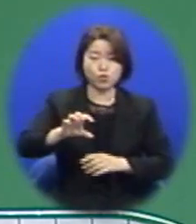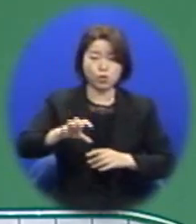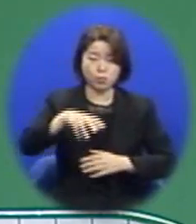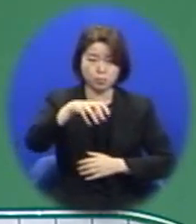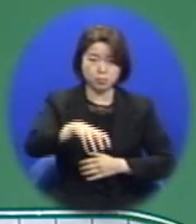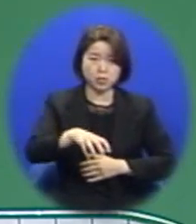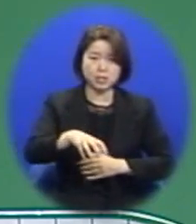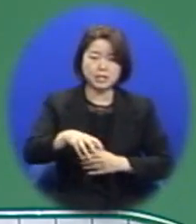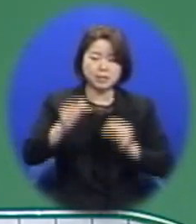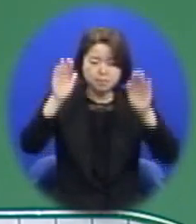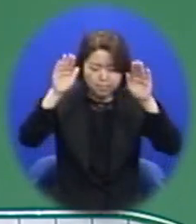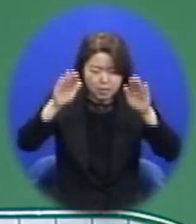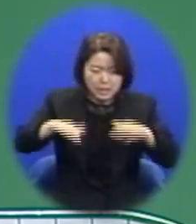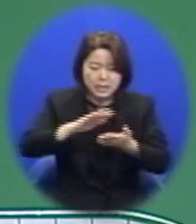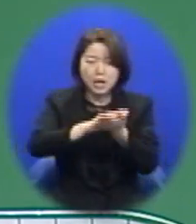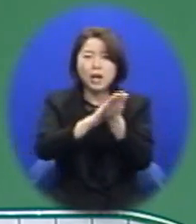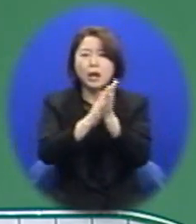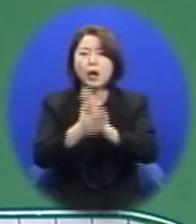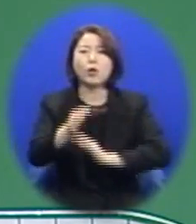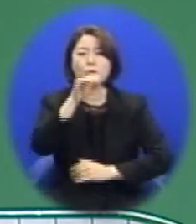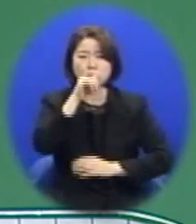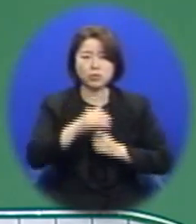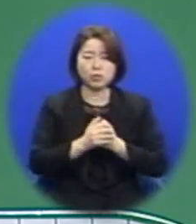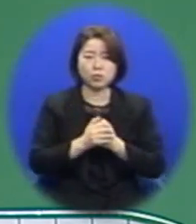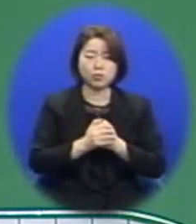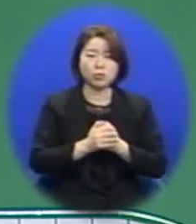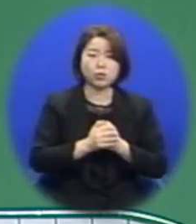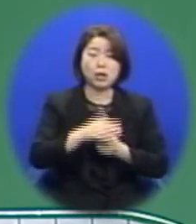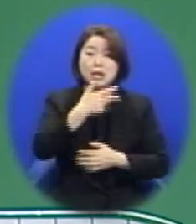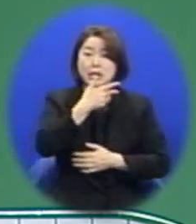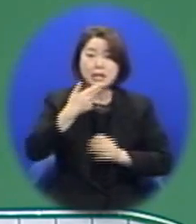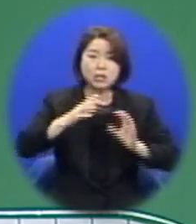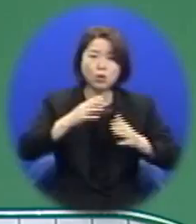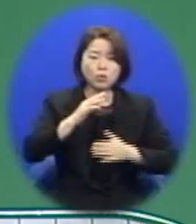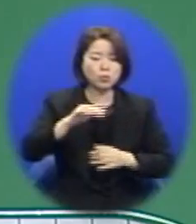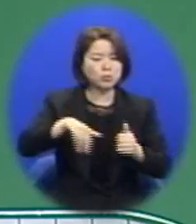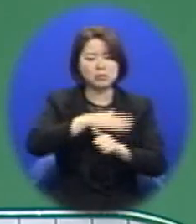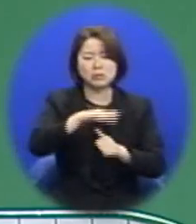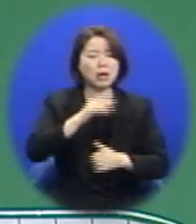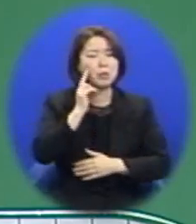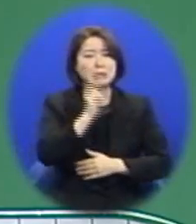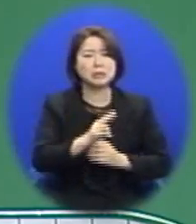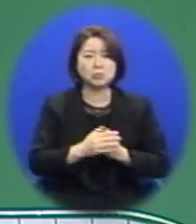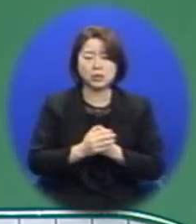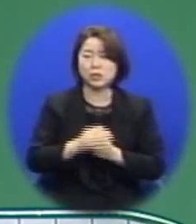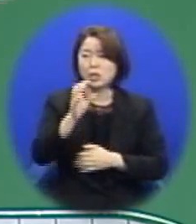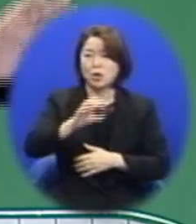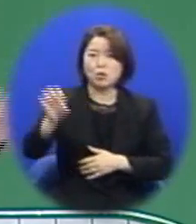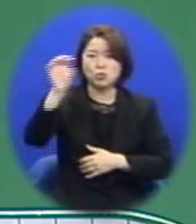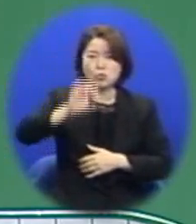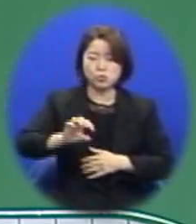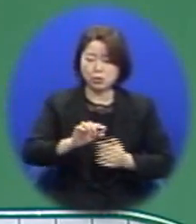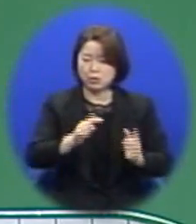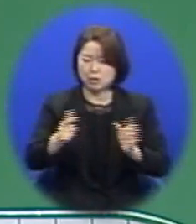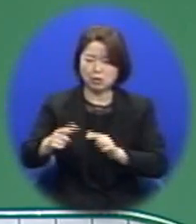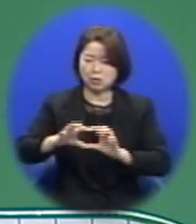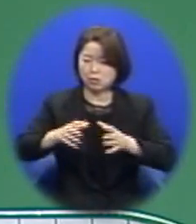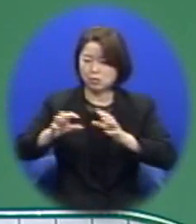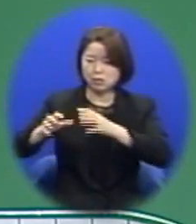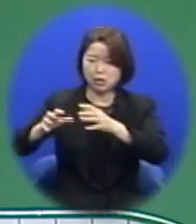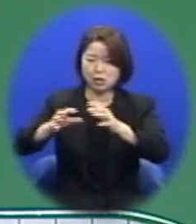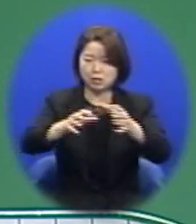이슬람화되고 있습니다. 영국은 뭐 상황이 너무나 심각하고 유럽에 있는 여러 나라들이 비슷한